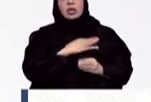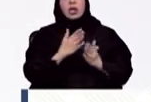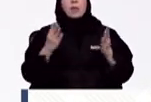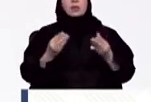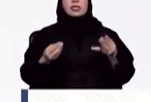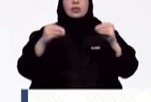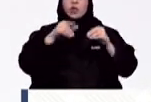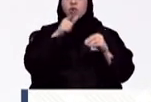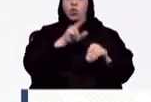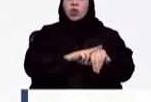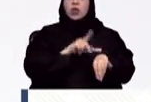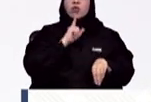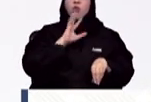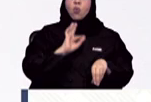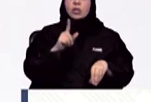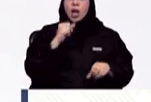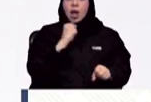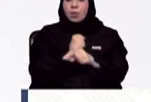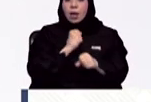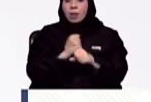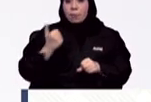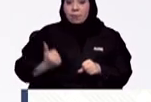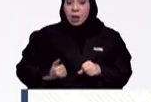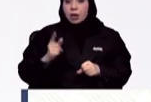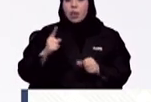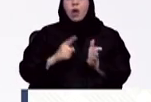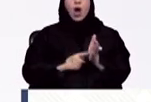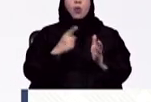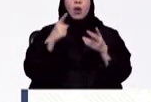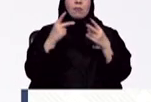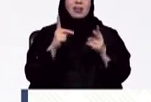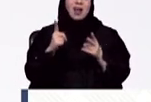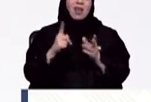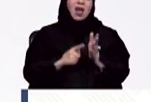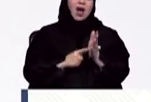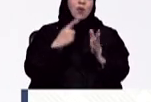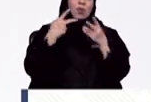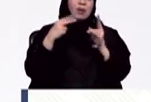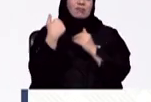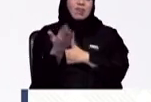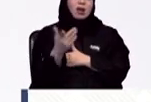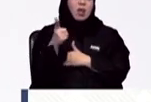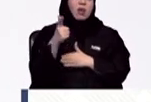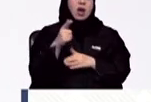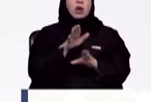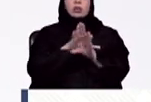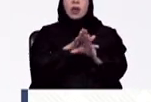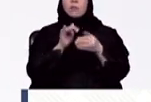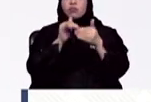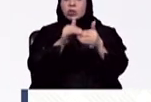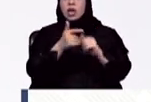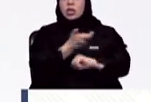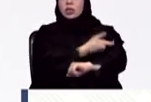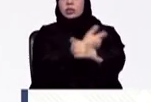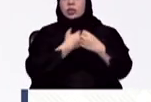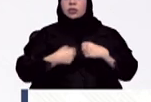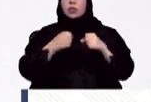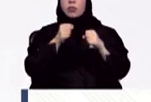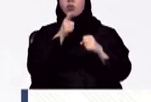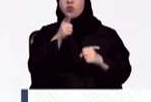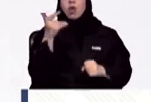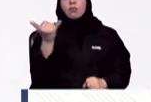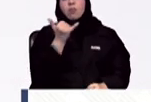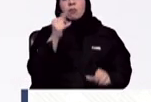الوقت يكون دور مملكة البحرين خصوصا بالتطور اللي وصلنا له في القطاع الصحي والقطاع الطبي ممكن نساهم في هذا